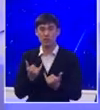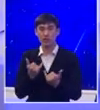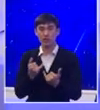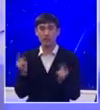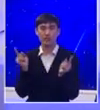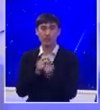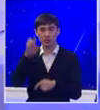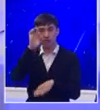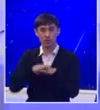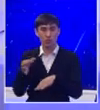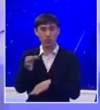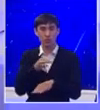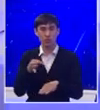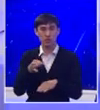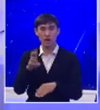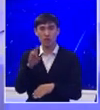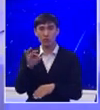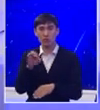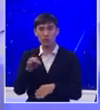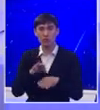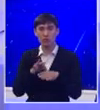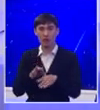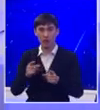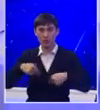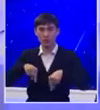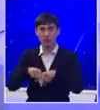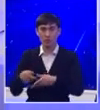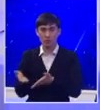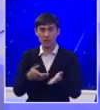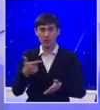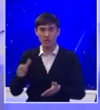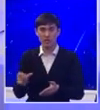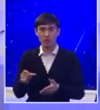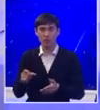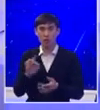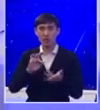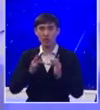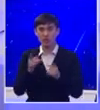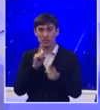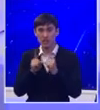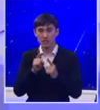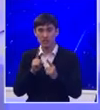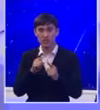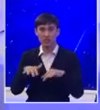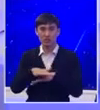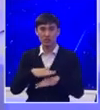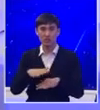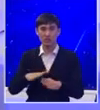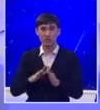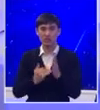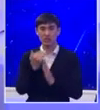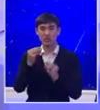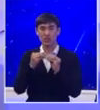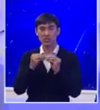сегодня на встрече с акимом области. Канат Бозумбаев провел общественный прием граждан. В ходе онлайн-встречи с населением были подняты